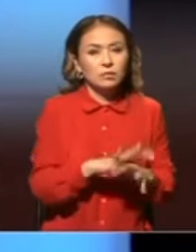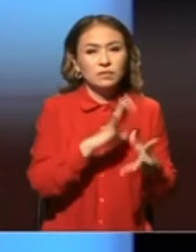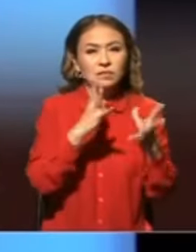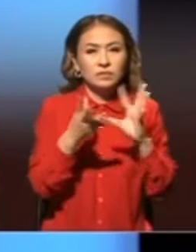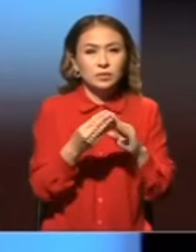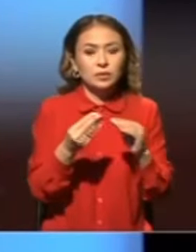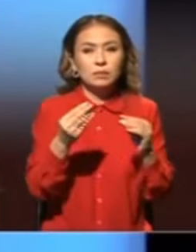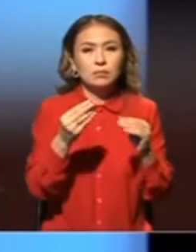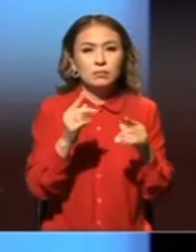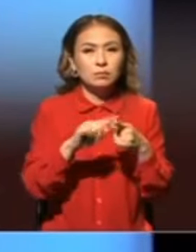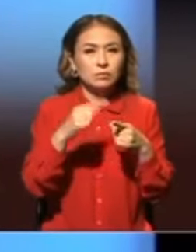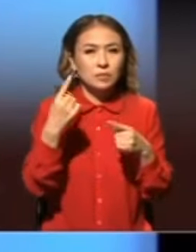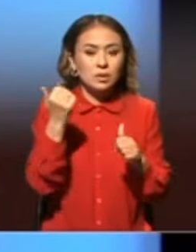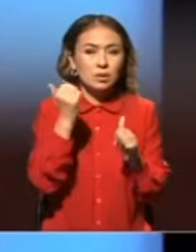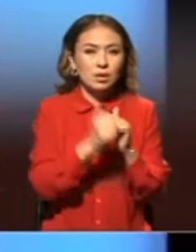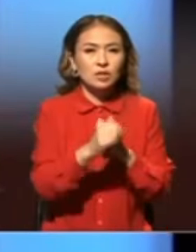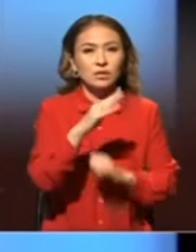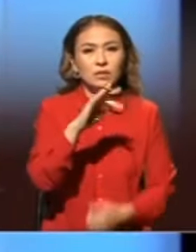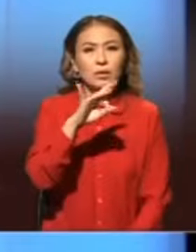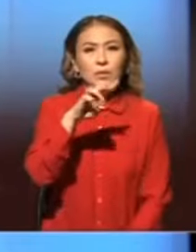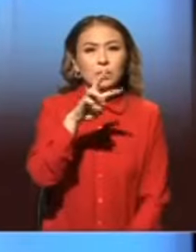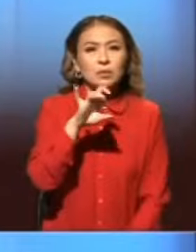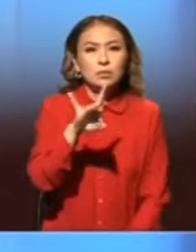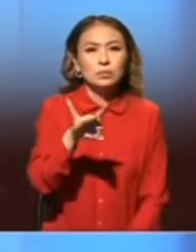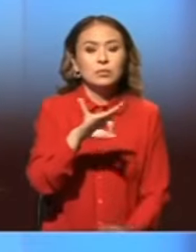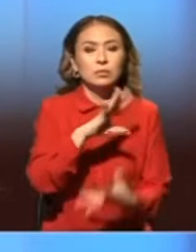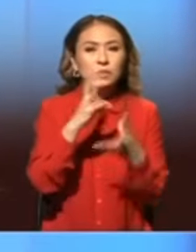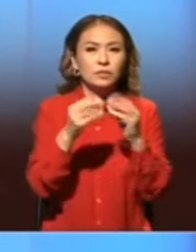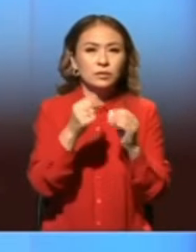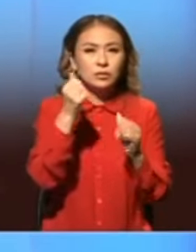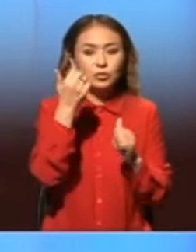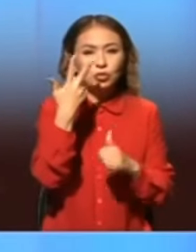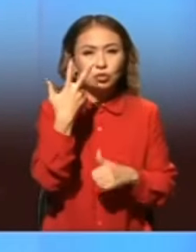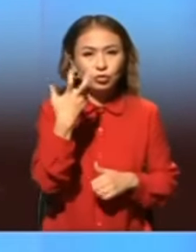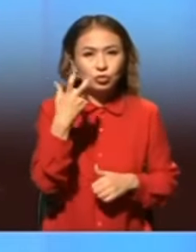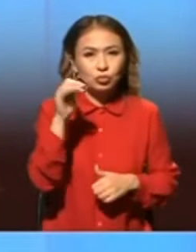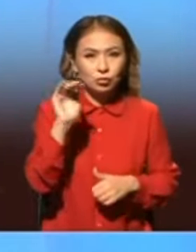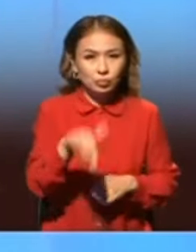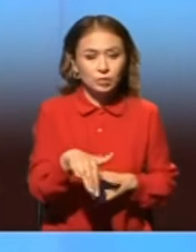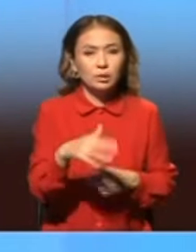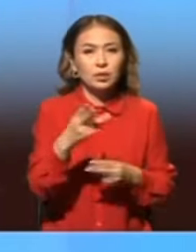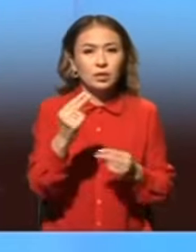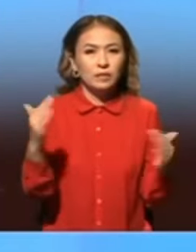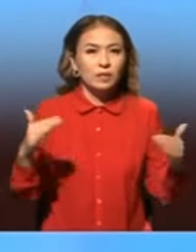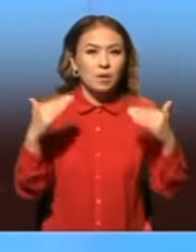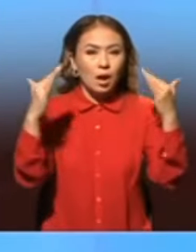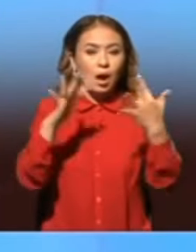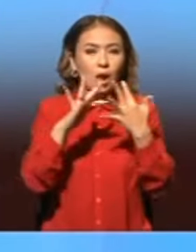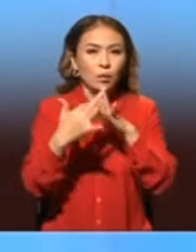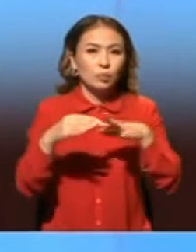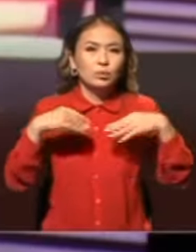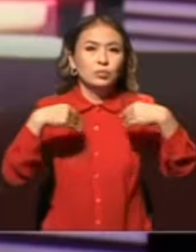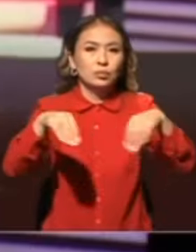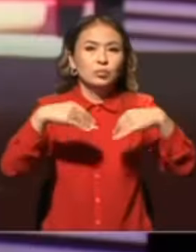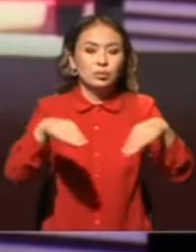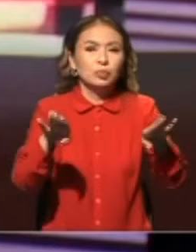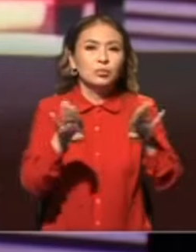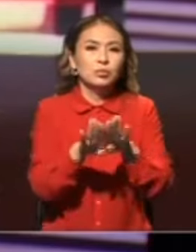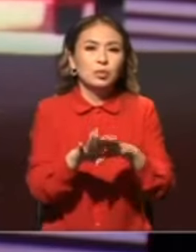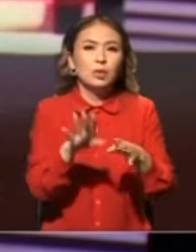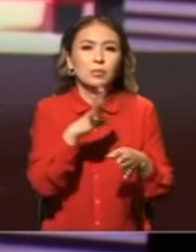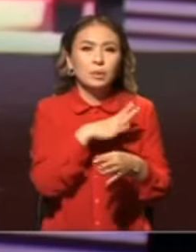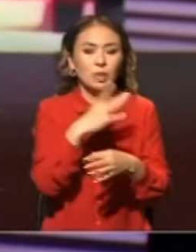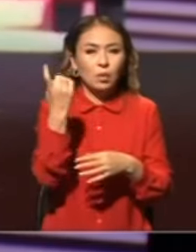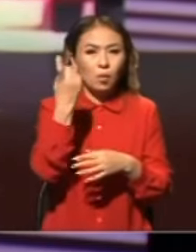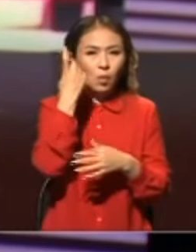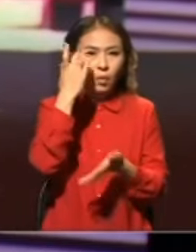емес. Ол әрбір фермерге жетпейді. Қазірдің өзінде 300 мыңның үстінде осы ауыл шаруашылығы саласының жұмыссайысының үлкенді кішілі шаруалары